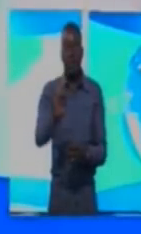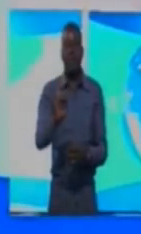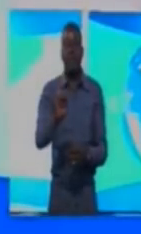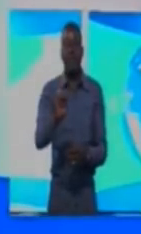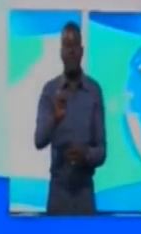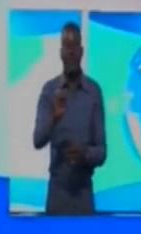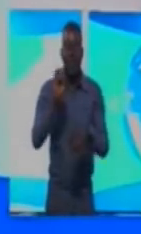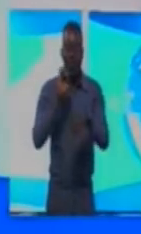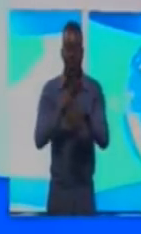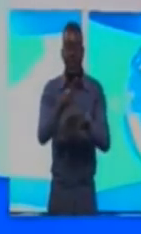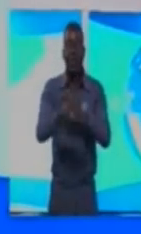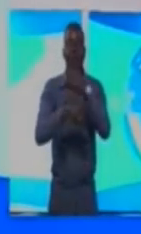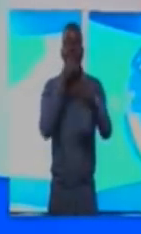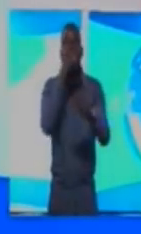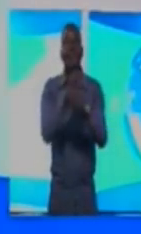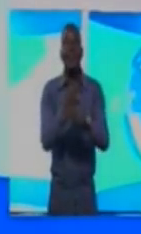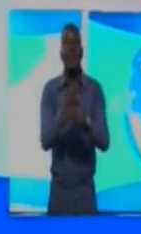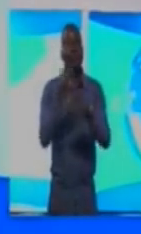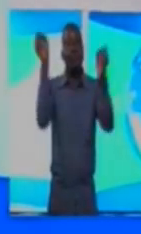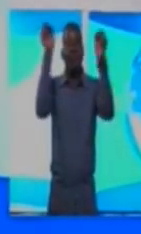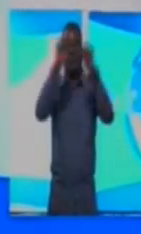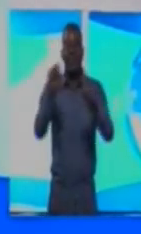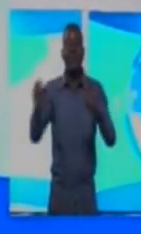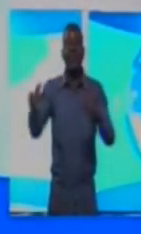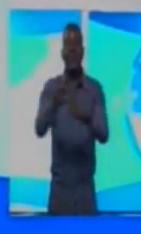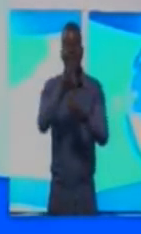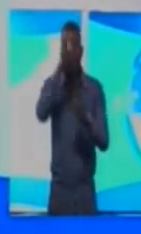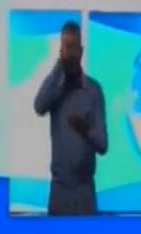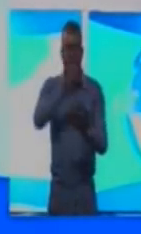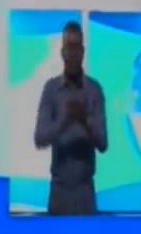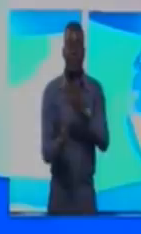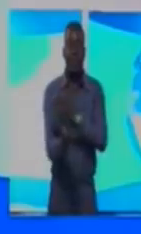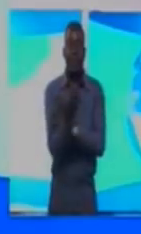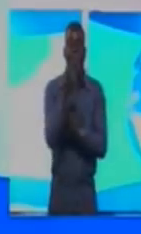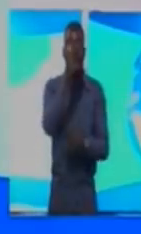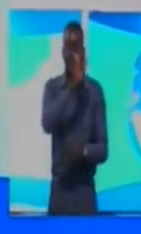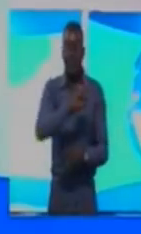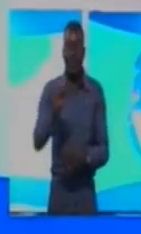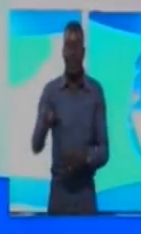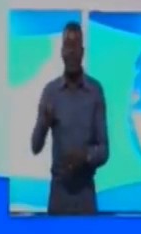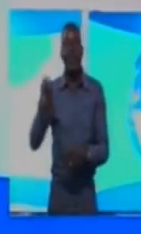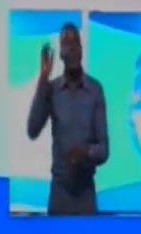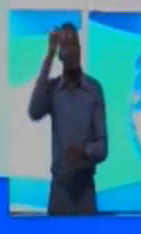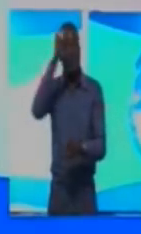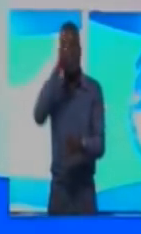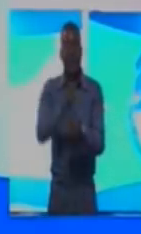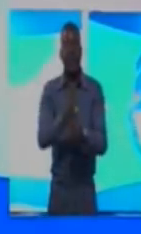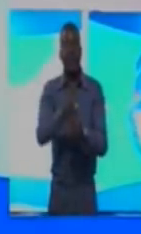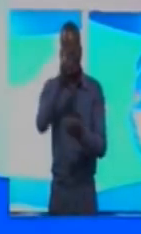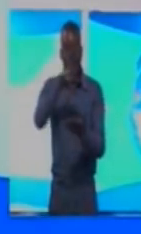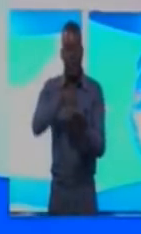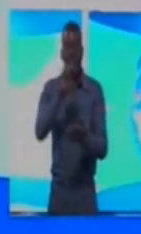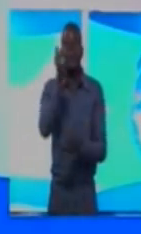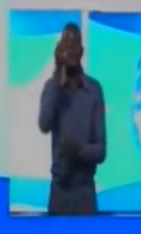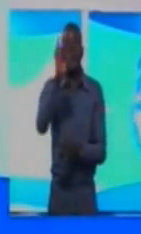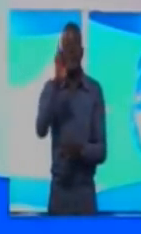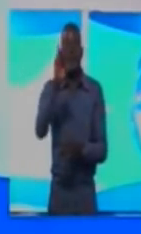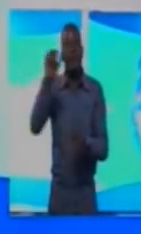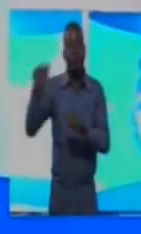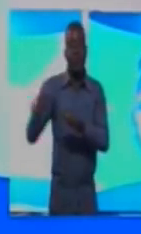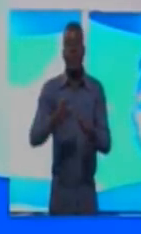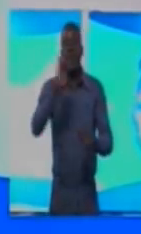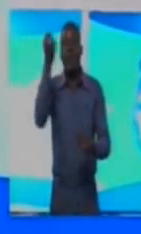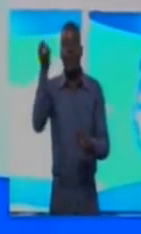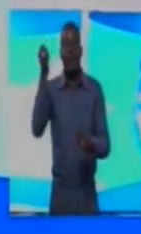Le Conseil national de la statistique tient aussi ce matin à Ouagadougou sa session ordinaire de l'année 2019, une activité jumelée avec